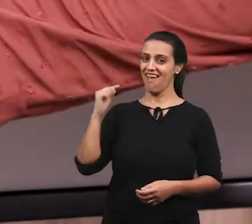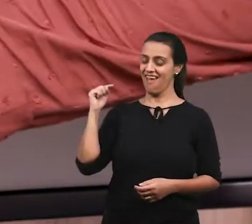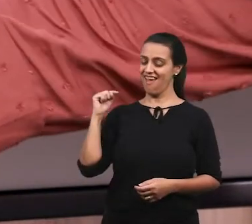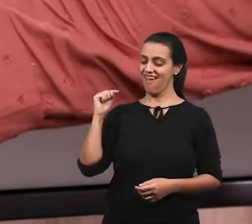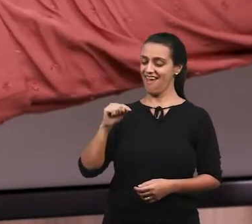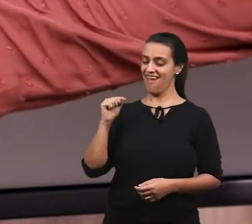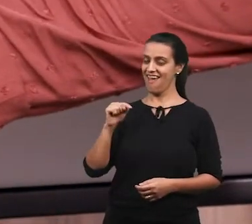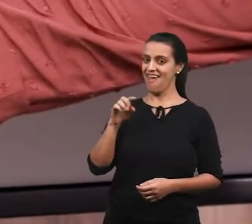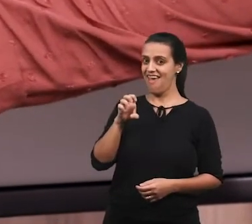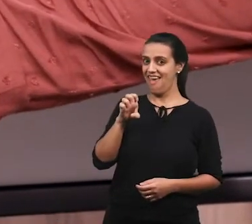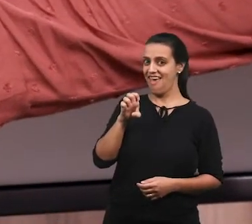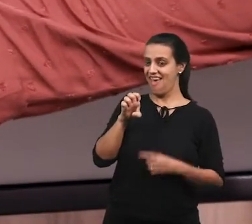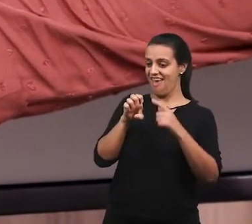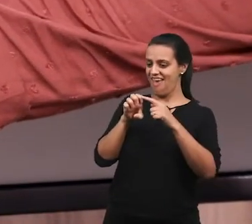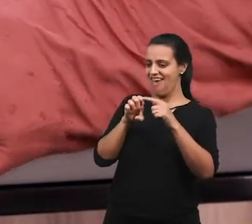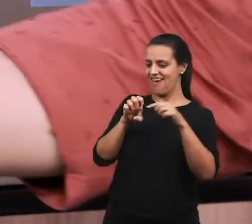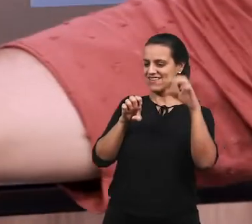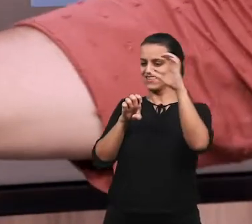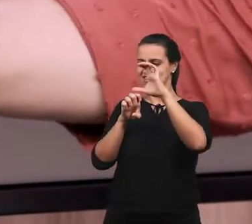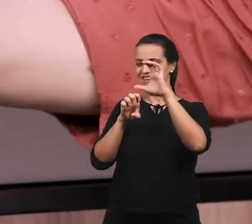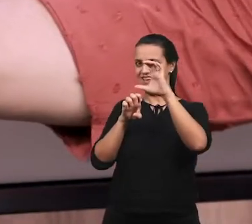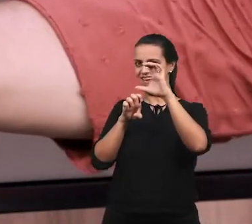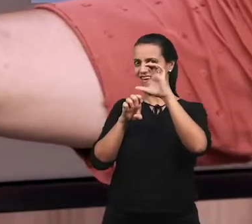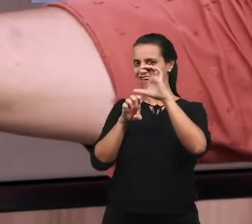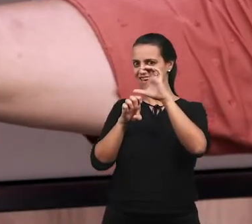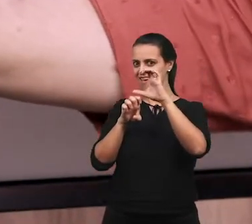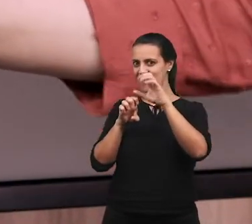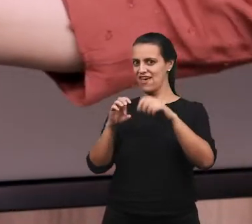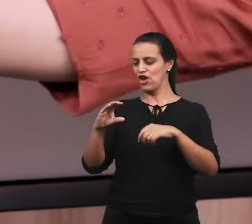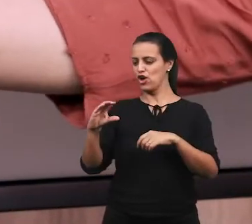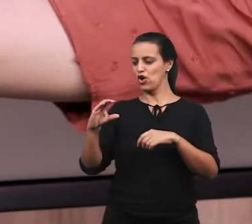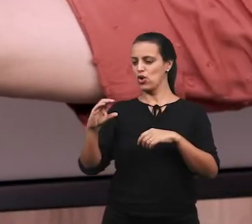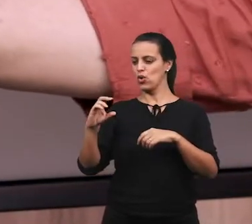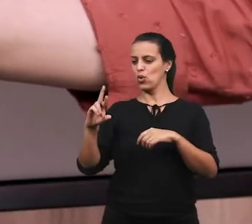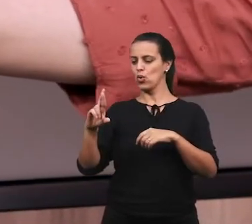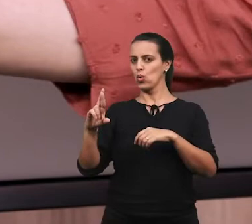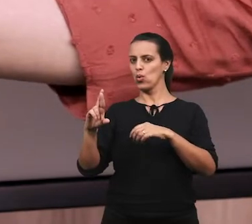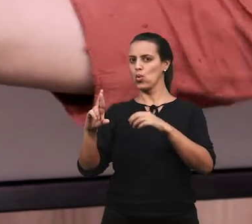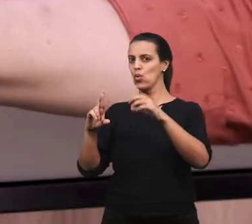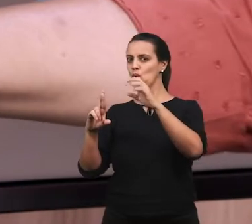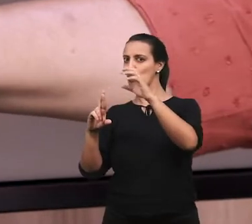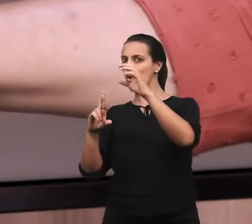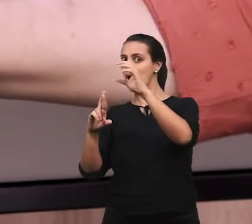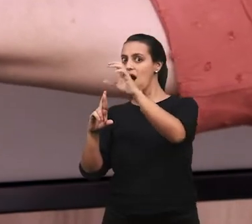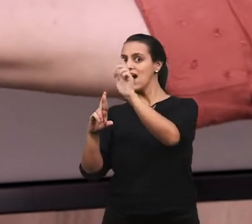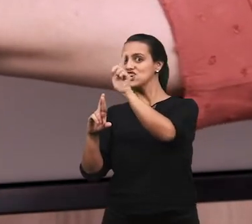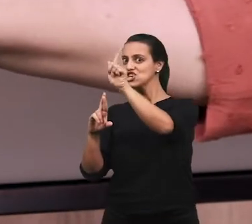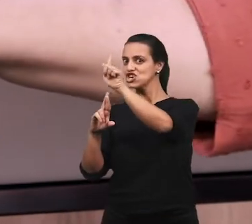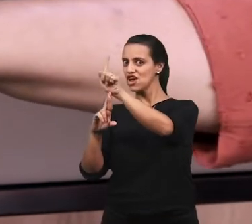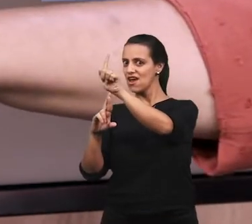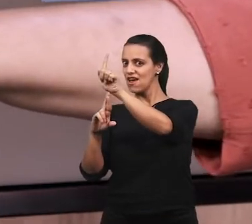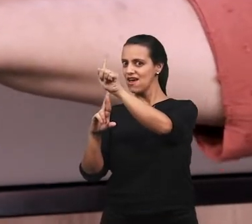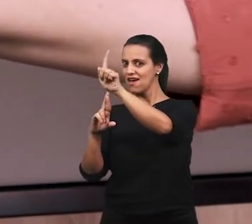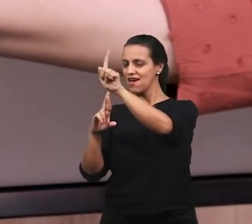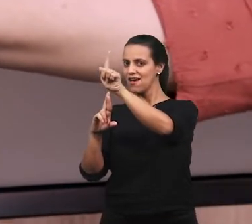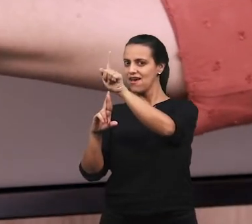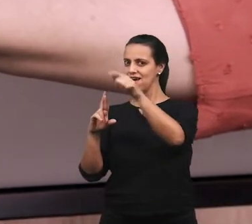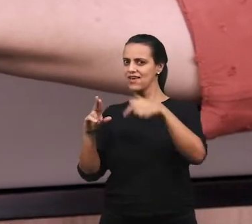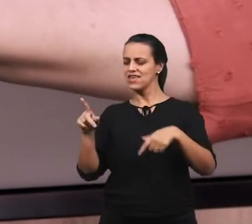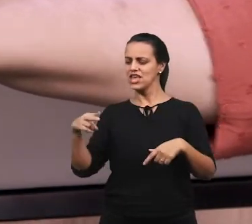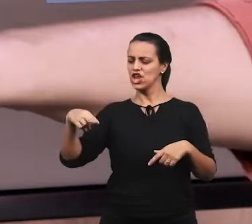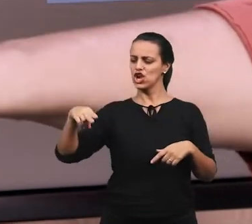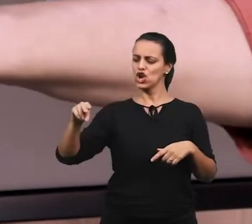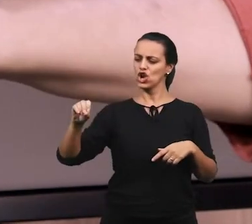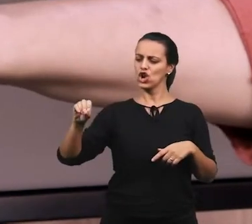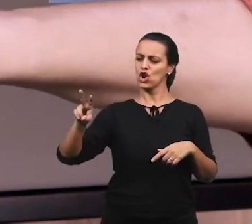Начинаем следующую фразу с аккорда до, майор. потом соль, потом